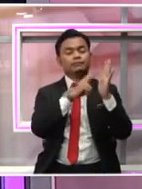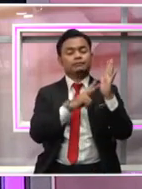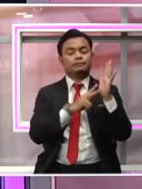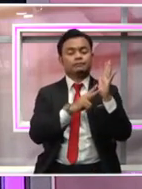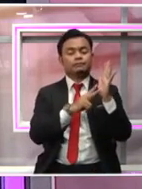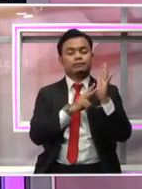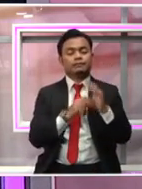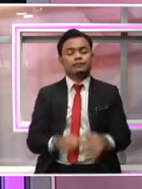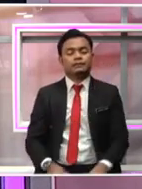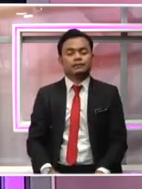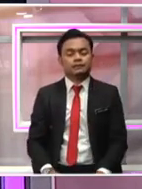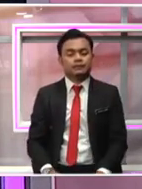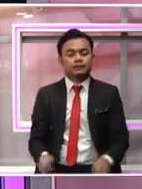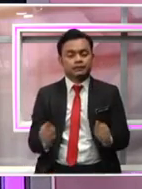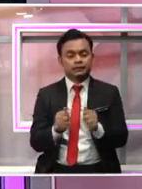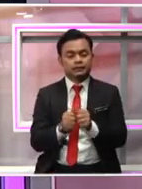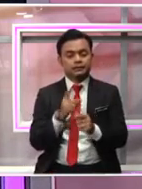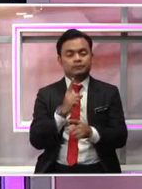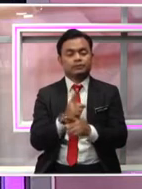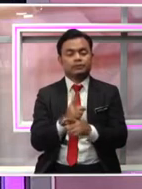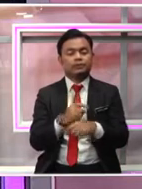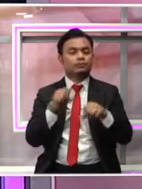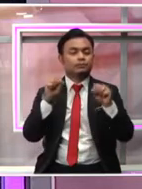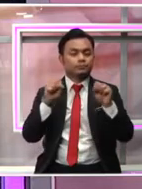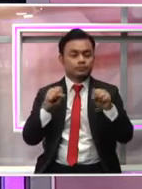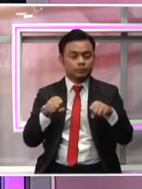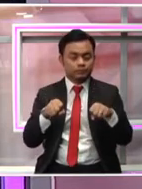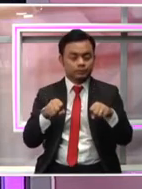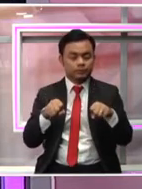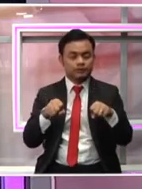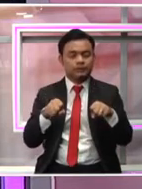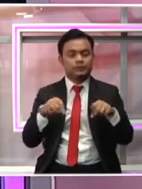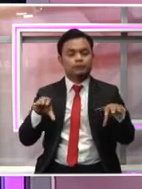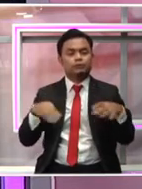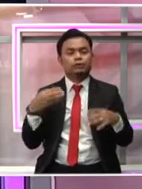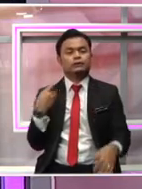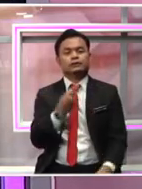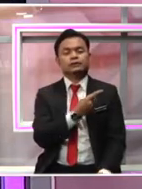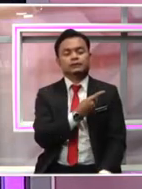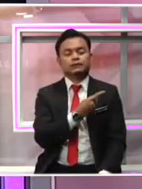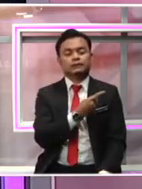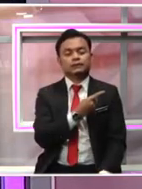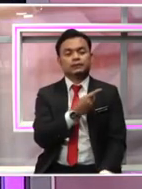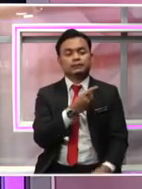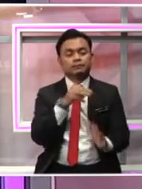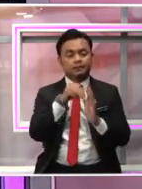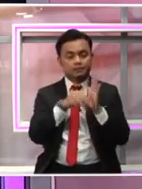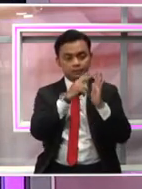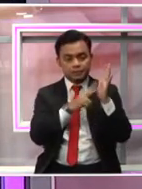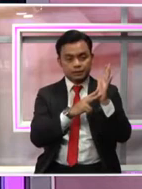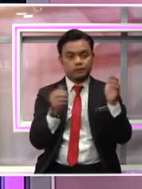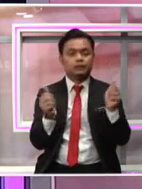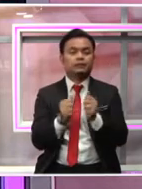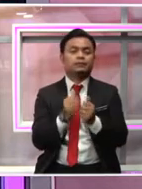perkataannya betul mampu memberi kelancaran kepada seseorang anak muda itu yang Willy kita belajar membaca dengan